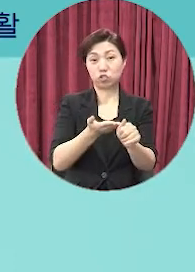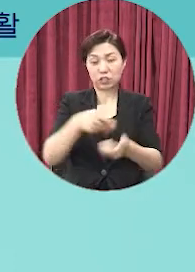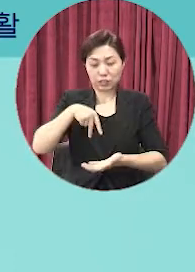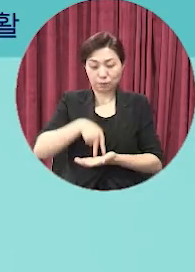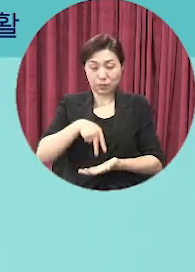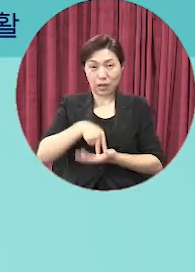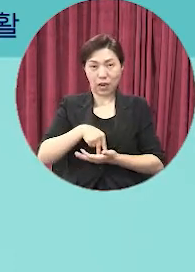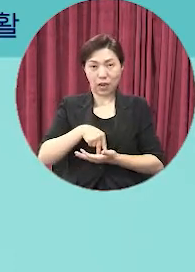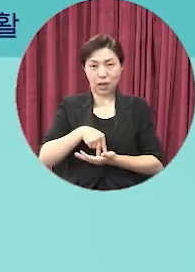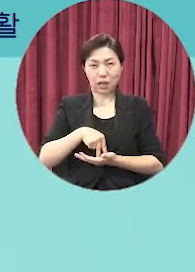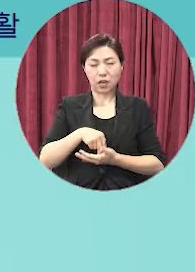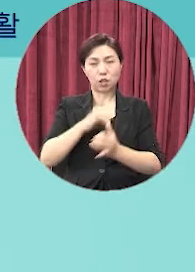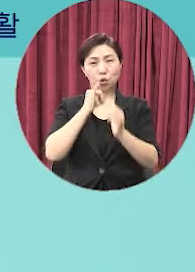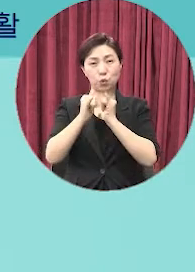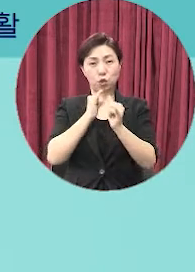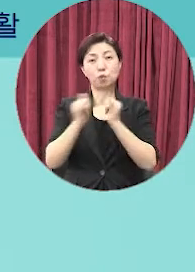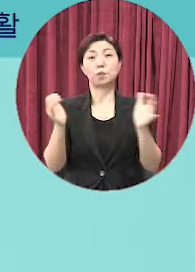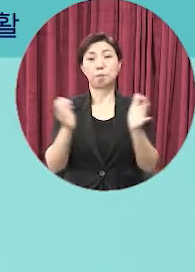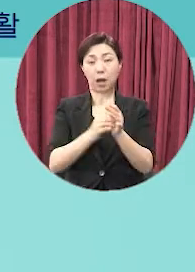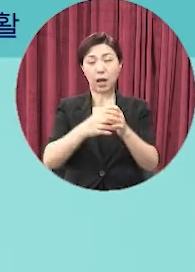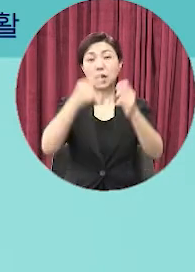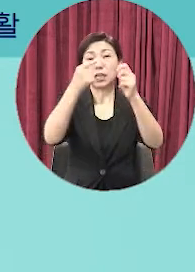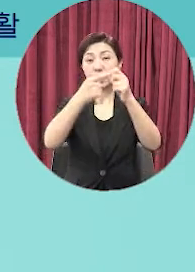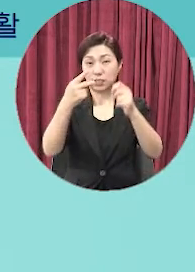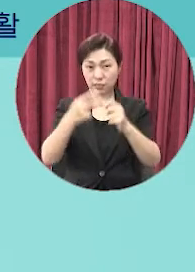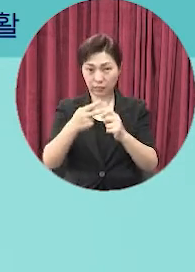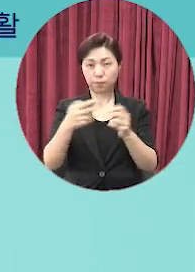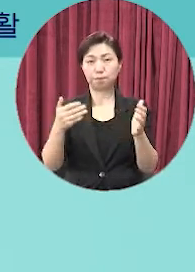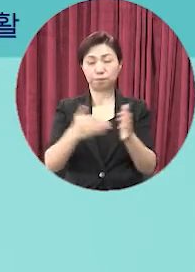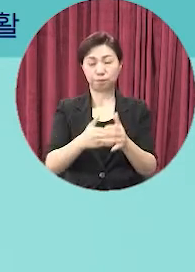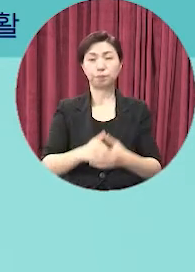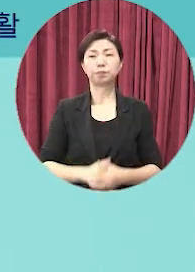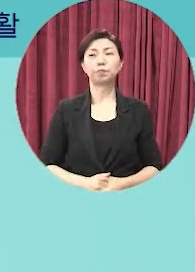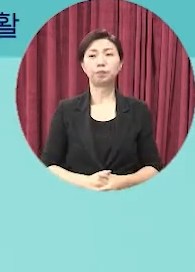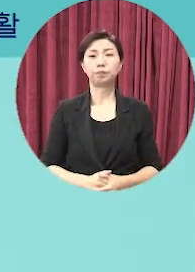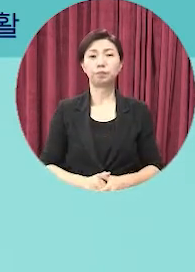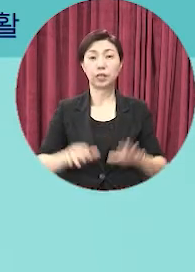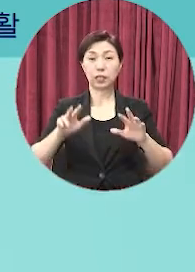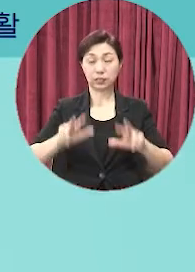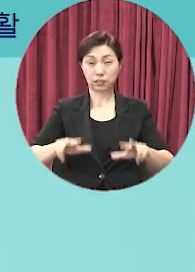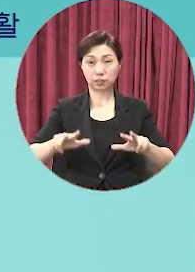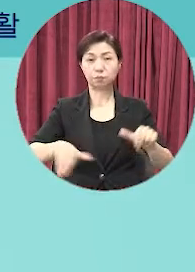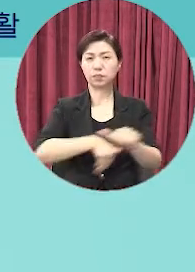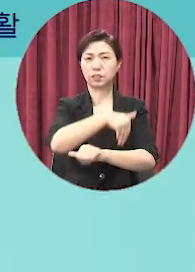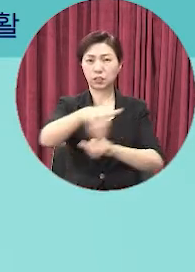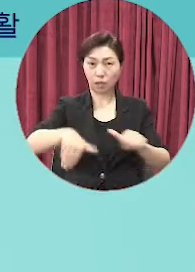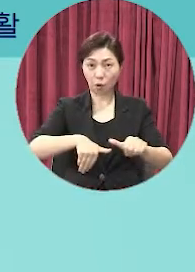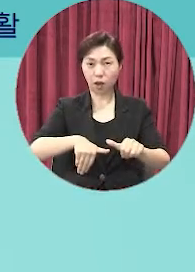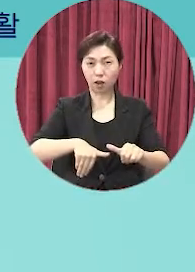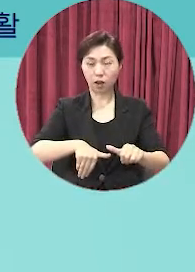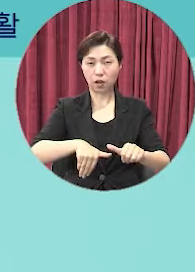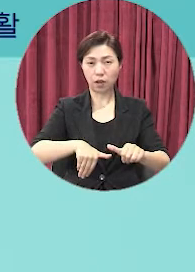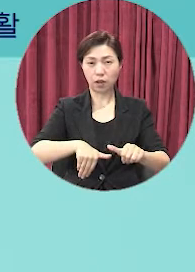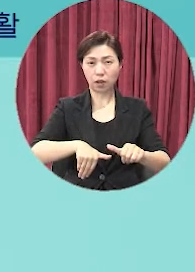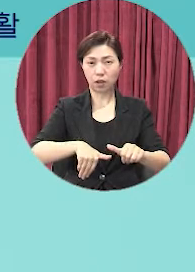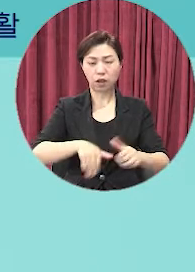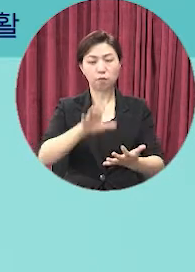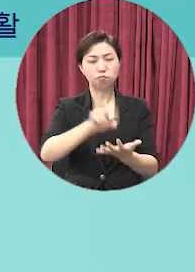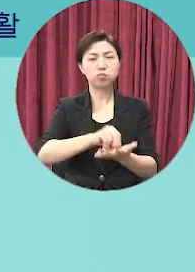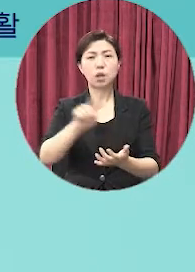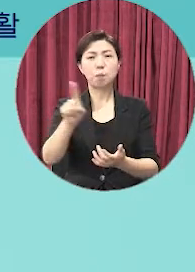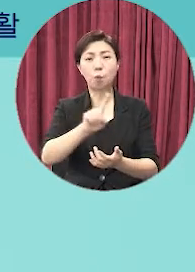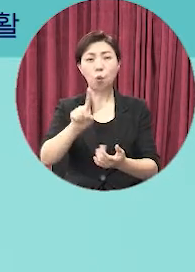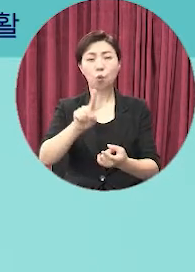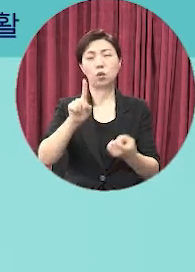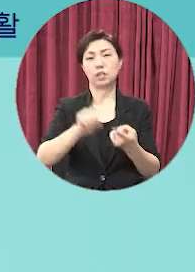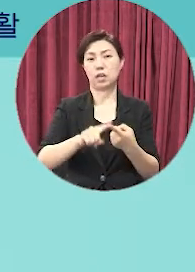했습니다. 그래서 1차, 2차에 걸쳐서 진행을 했고요. 현재 대응 현황은 어떤지, 각 문제점은 어떠한